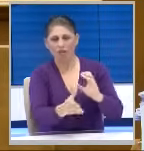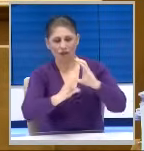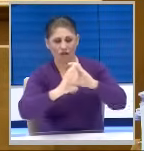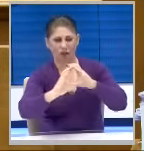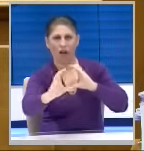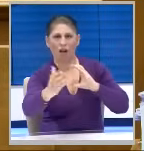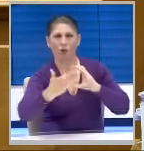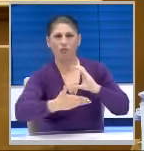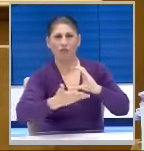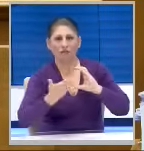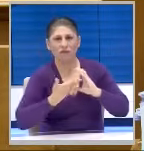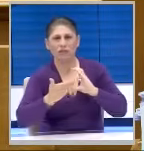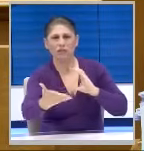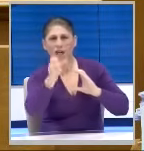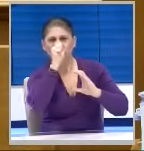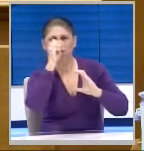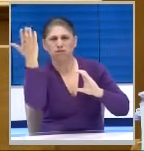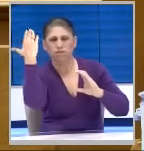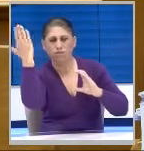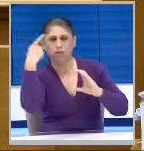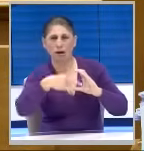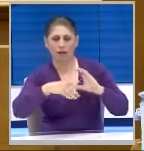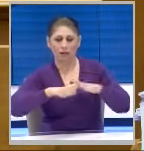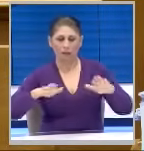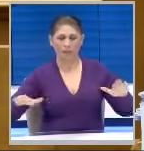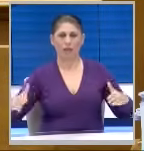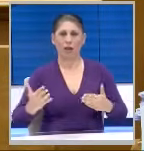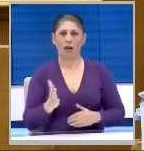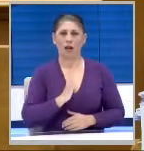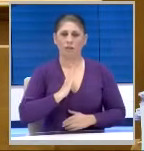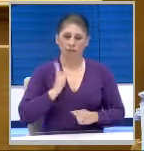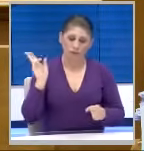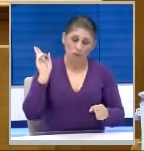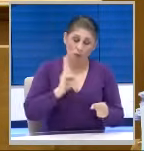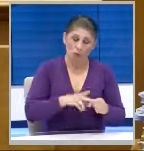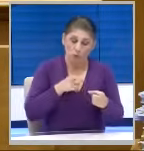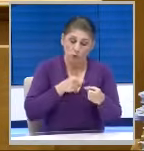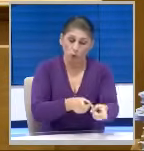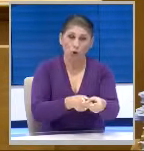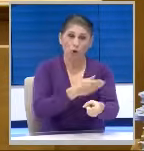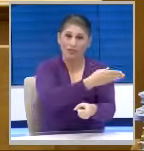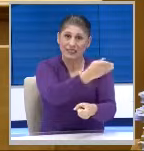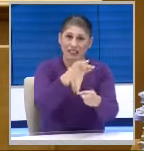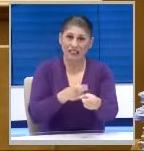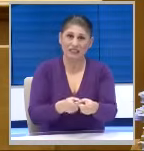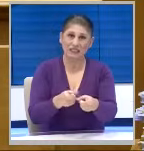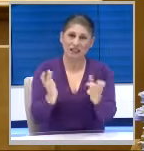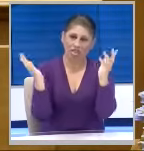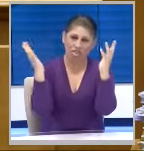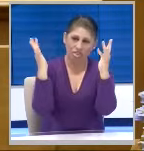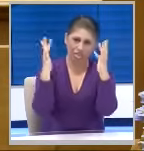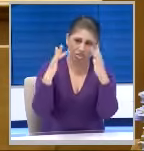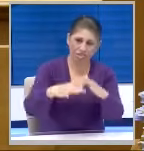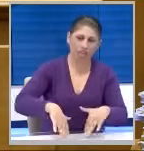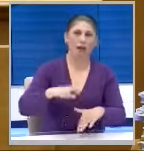μοιραία βαγόνια στα οποία βάλατε τα παιδιά και τους ανθρώπους που σκοτώσατε κατέρρεαν καθημερινά και το